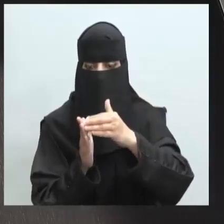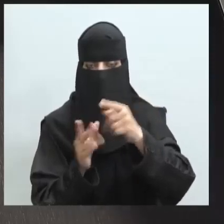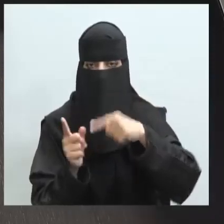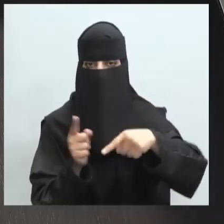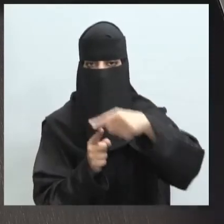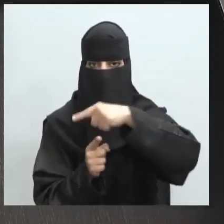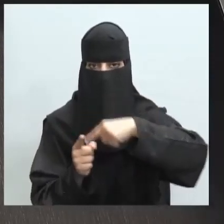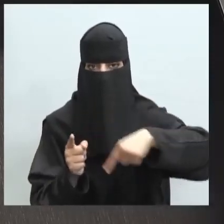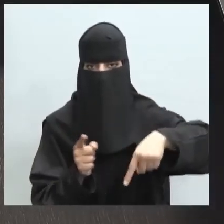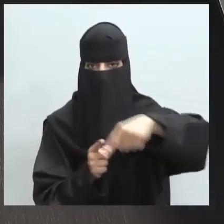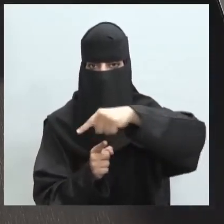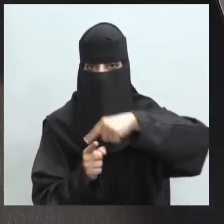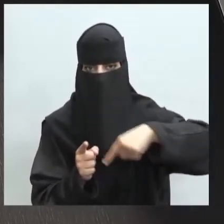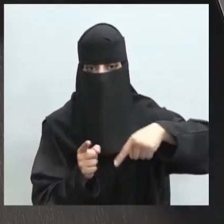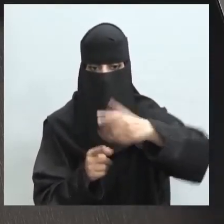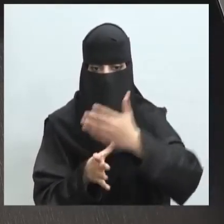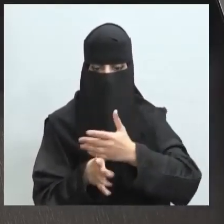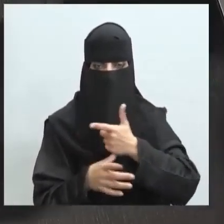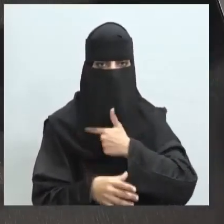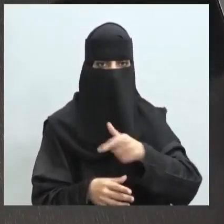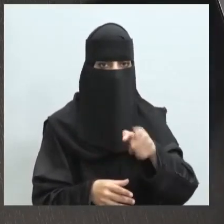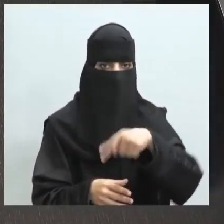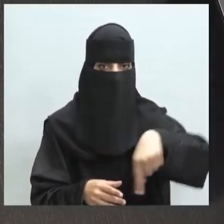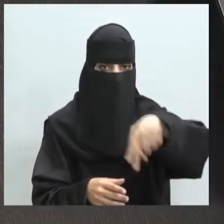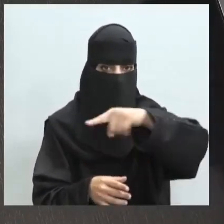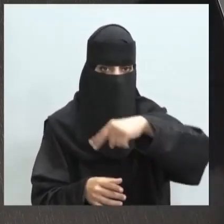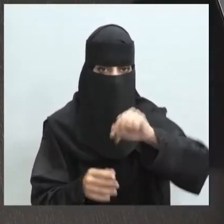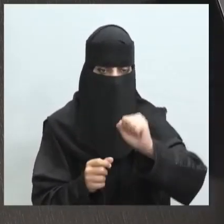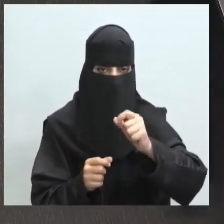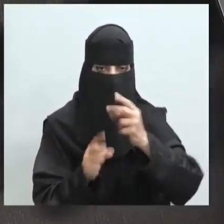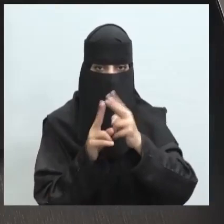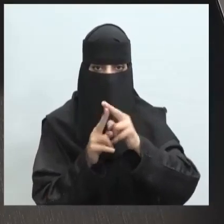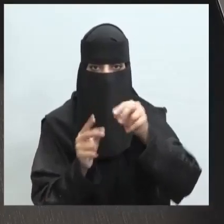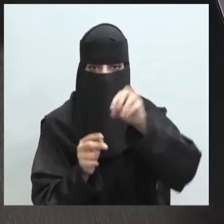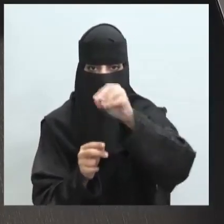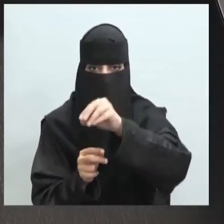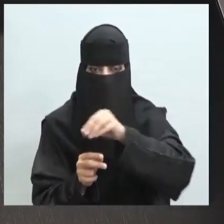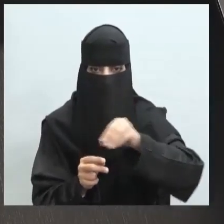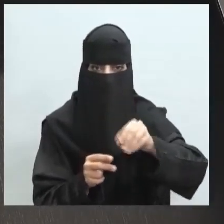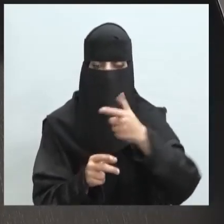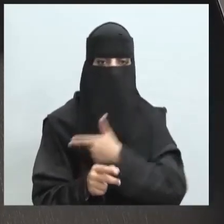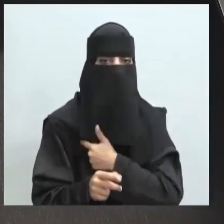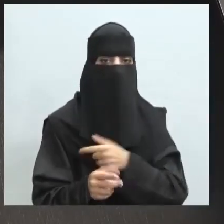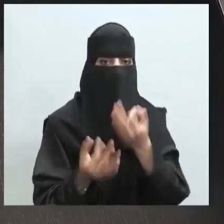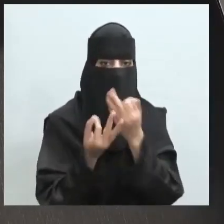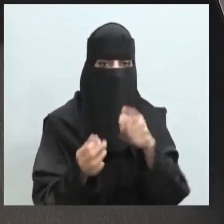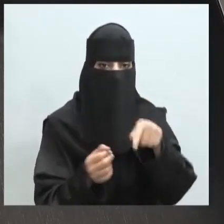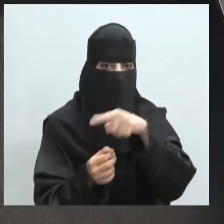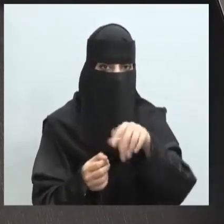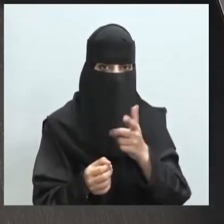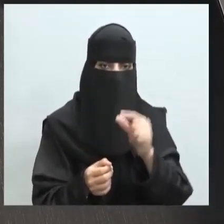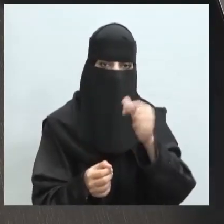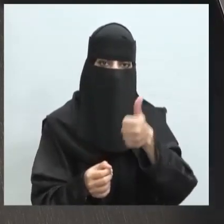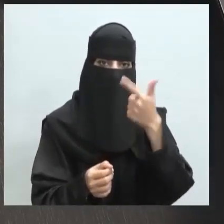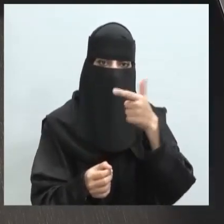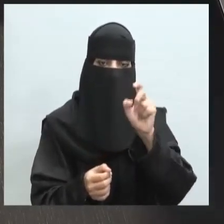هذا الشكل وبالتالي هذه هذا ما نسميه بالدائره الكهربائيه اذا الدائره الكهربائيه تتكون من ثلاث مكونات